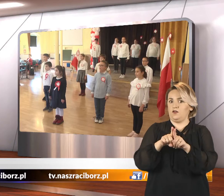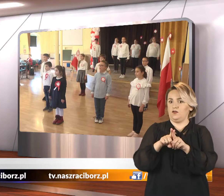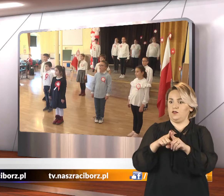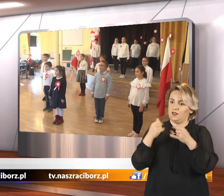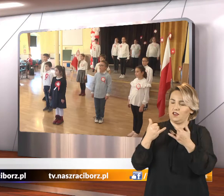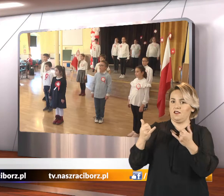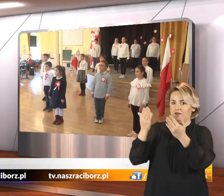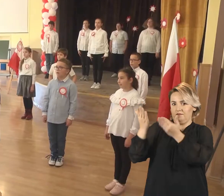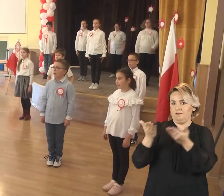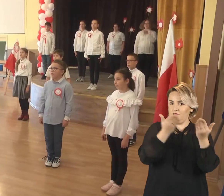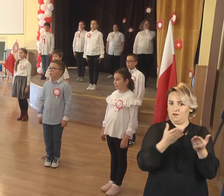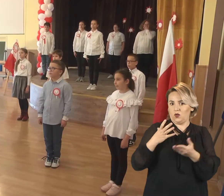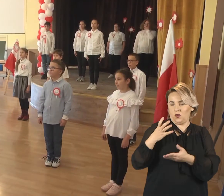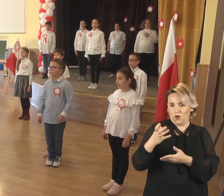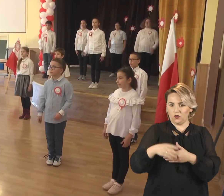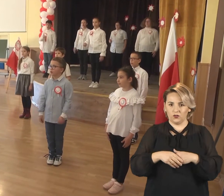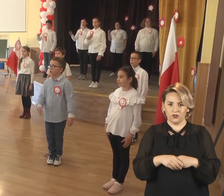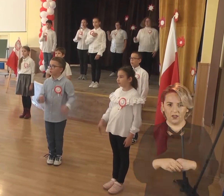wyjątkowi goście